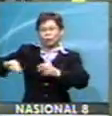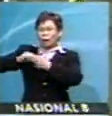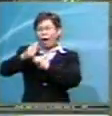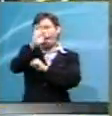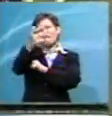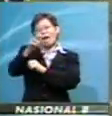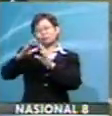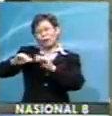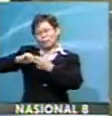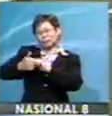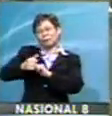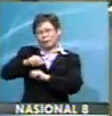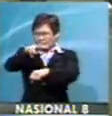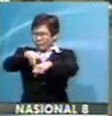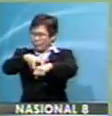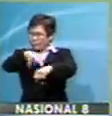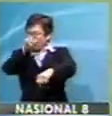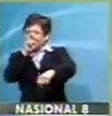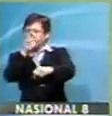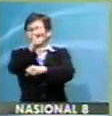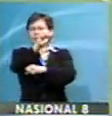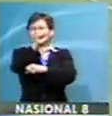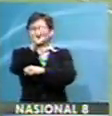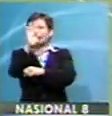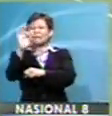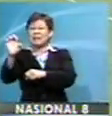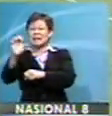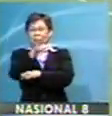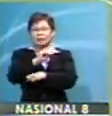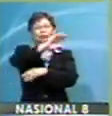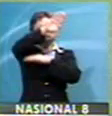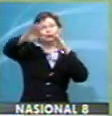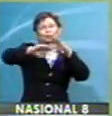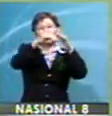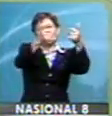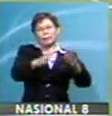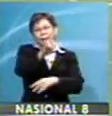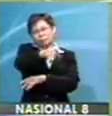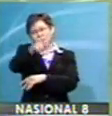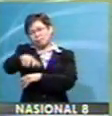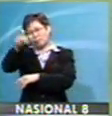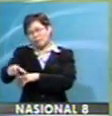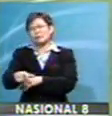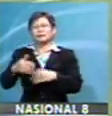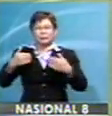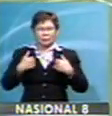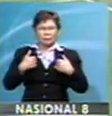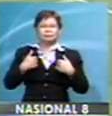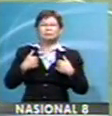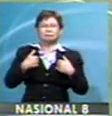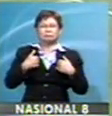FM apabila memberikan amaran keras kepada Safi s dan kesemua pemain yang terlibat biarpun dihimpit